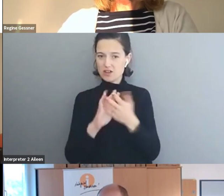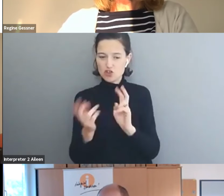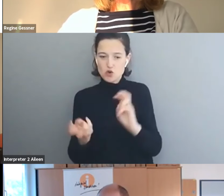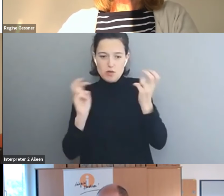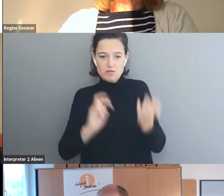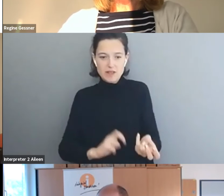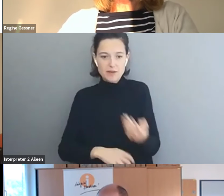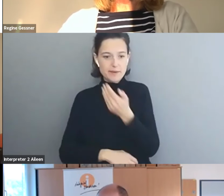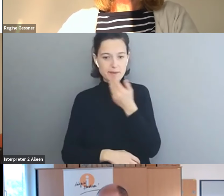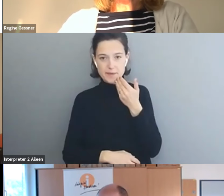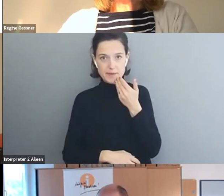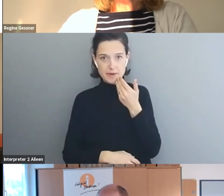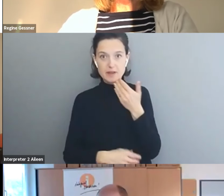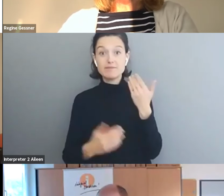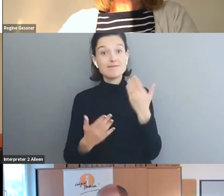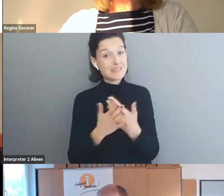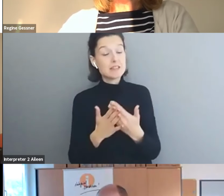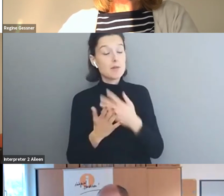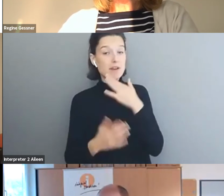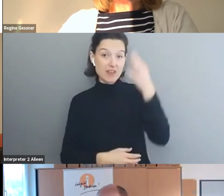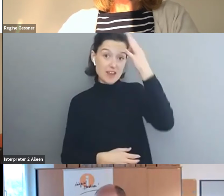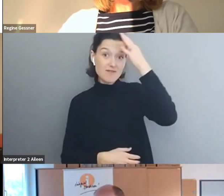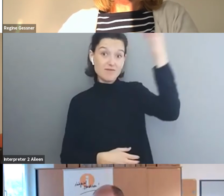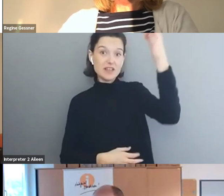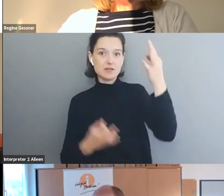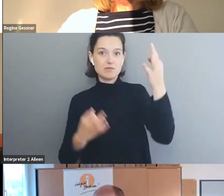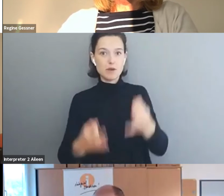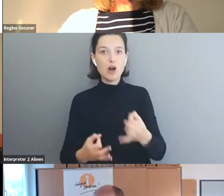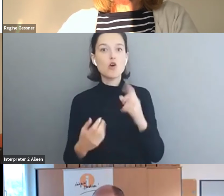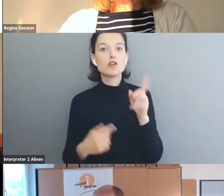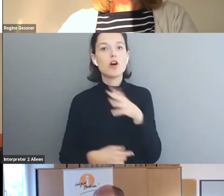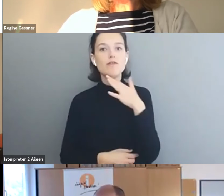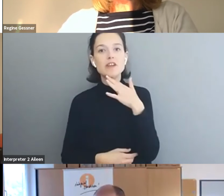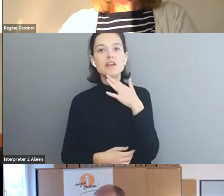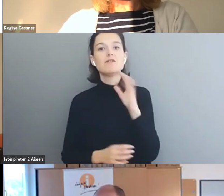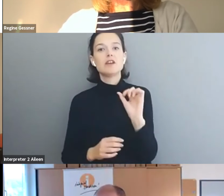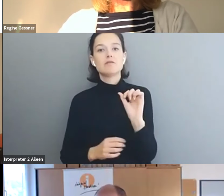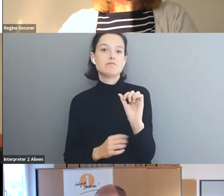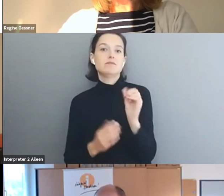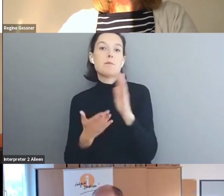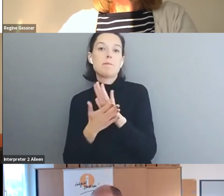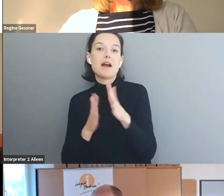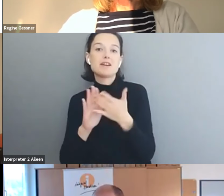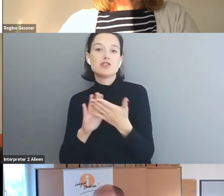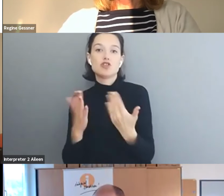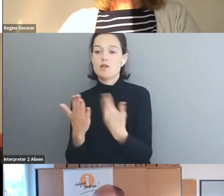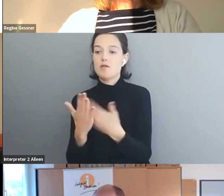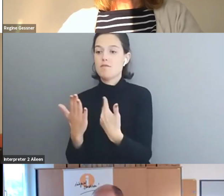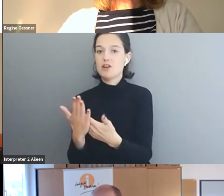Hier benötigt man viel Wissen und auch viele Best-Practice-Beispiele, die man sich jedoch oft zusammensuchen muss.